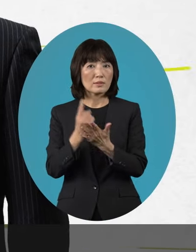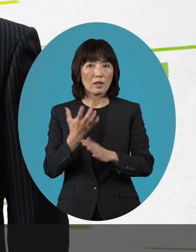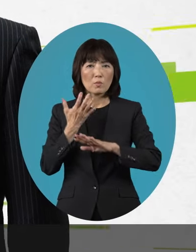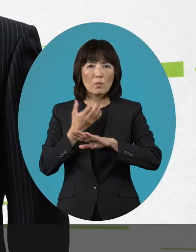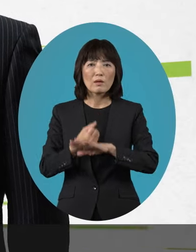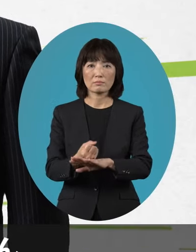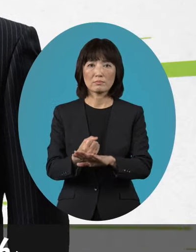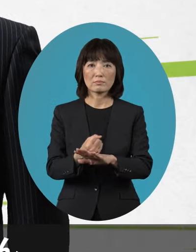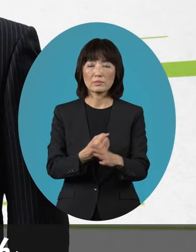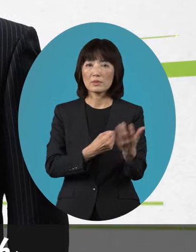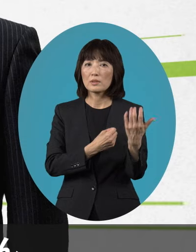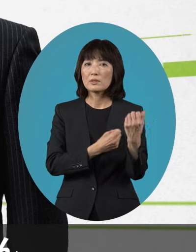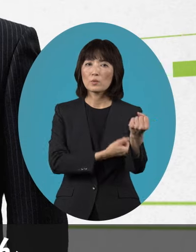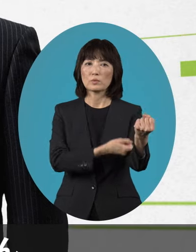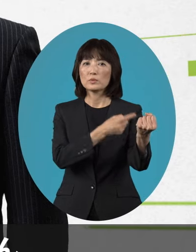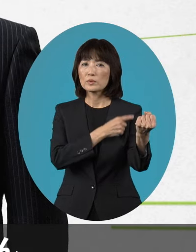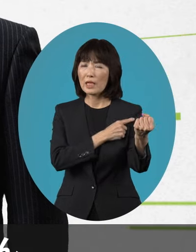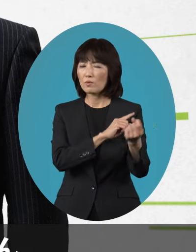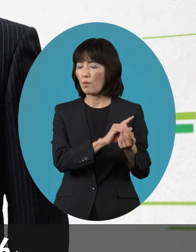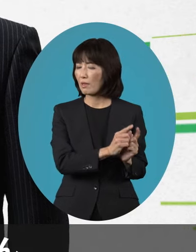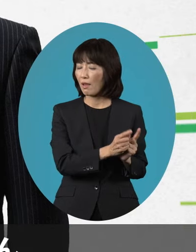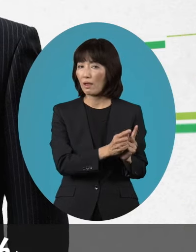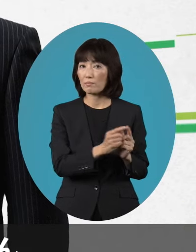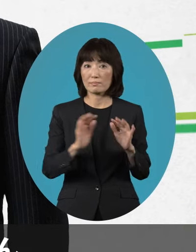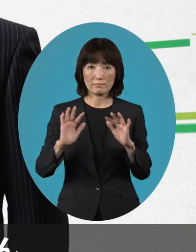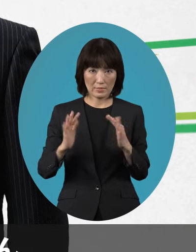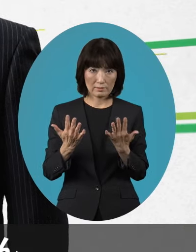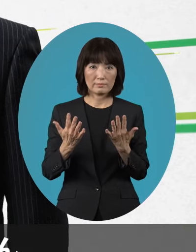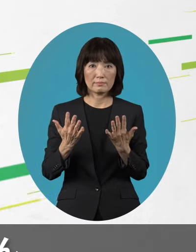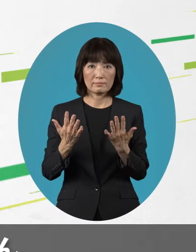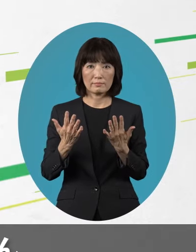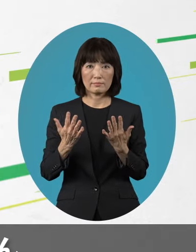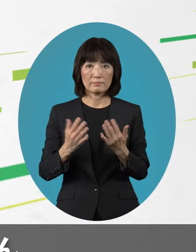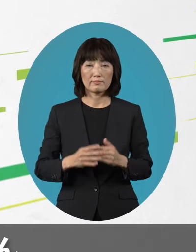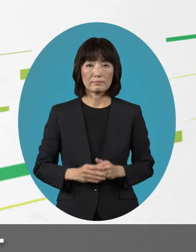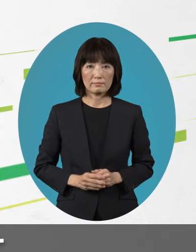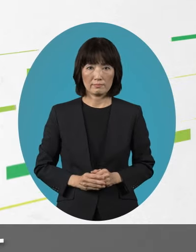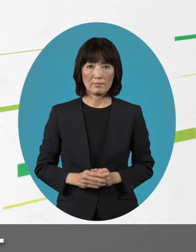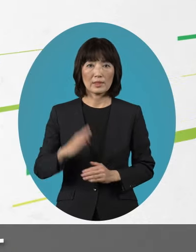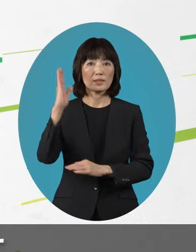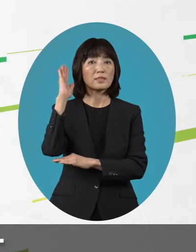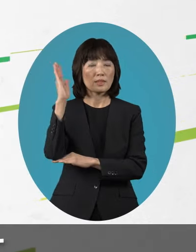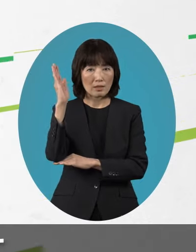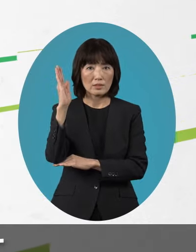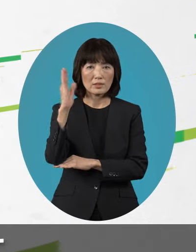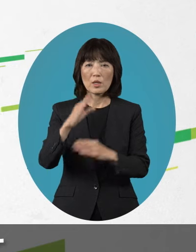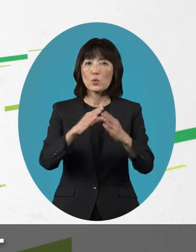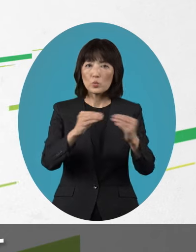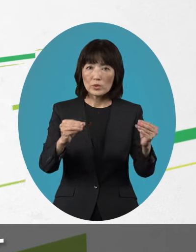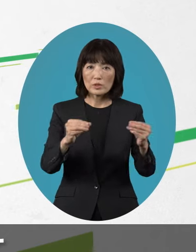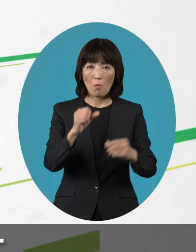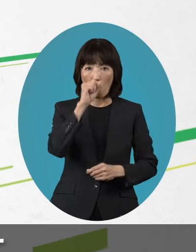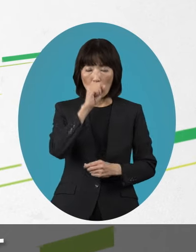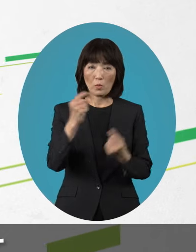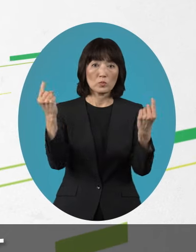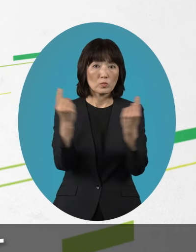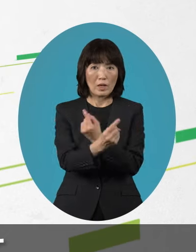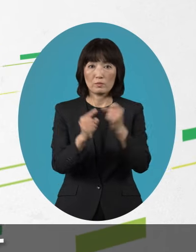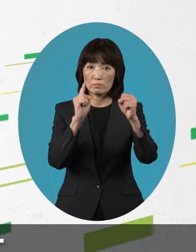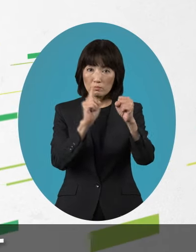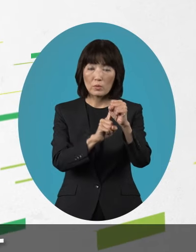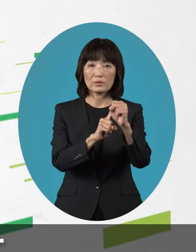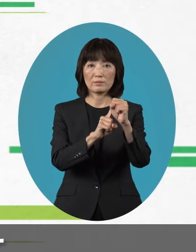習、既得権の慣れ合いといったものはありません。政治を、国を良くしていくことを